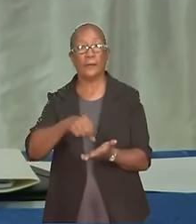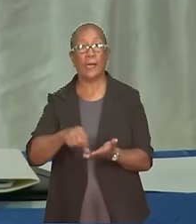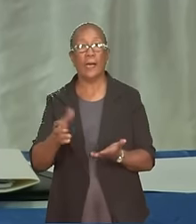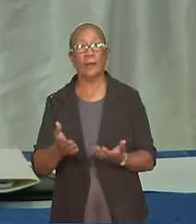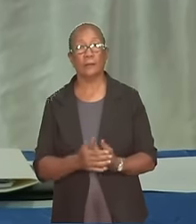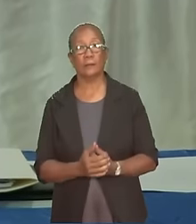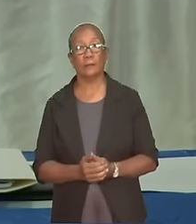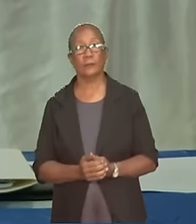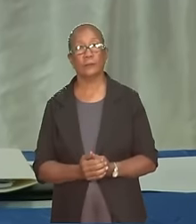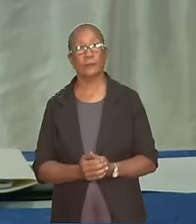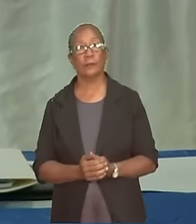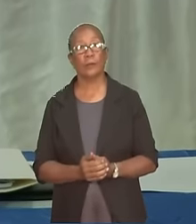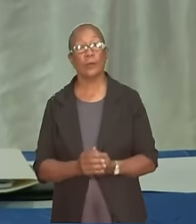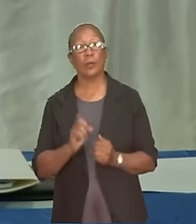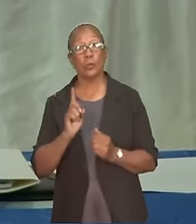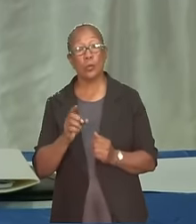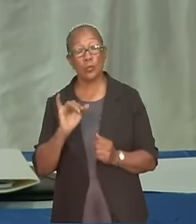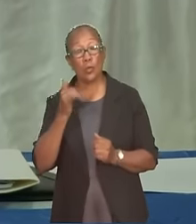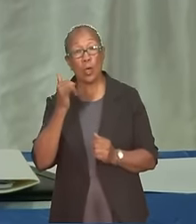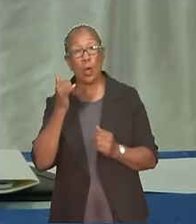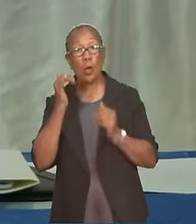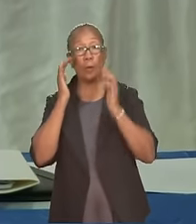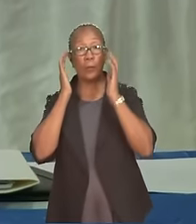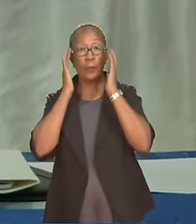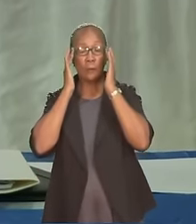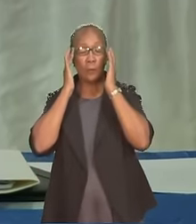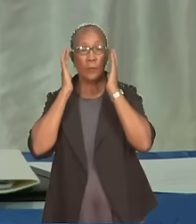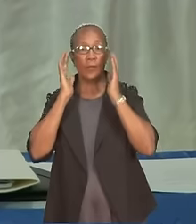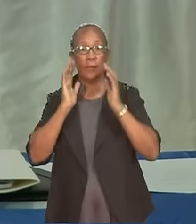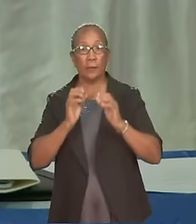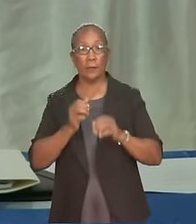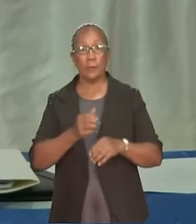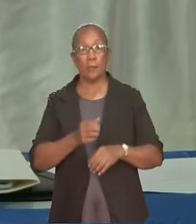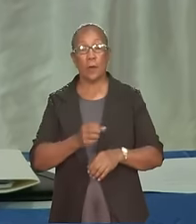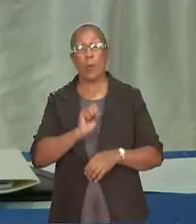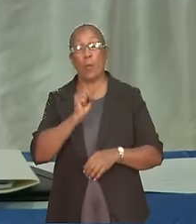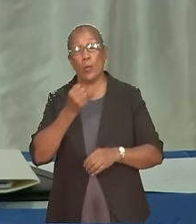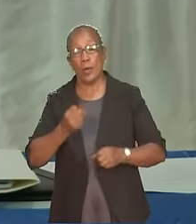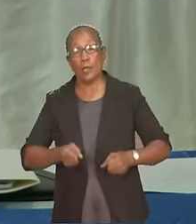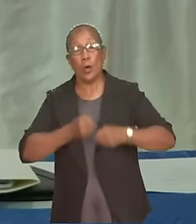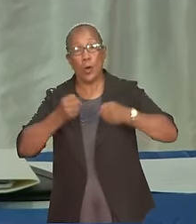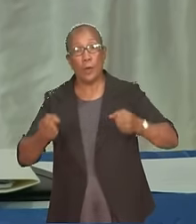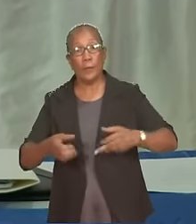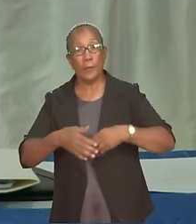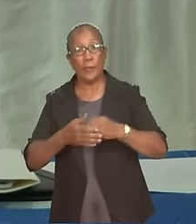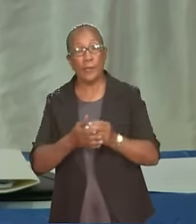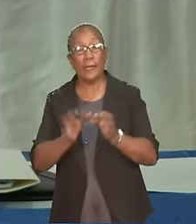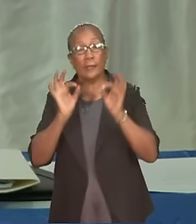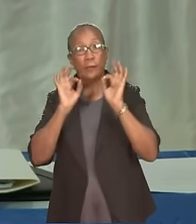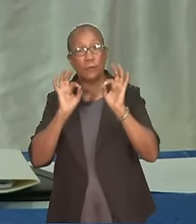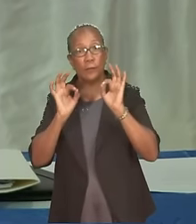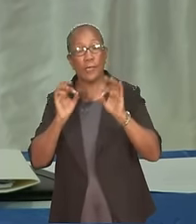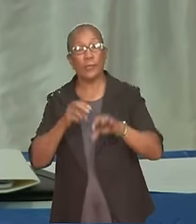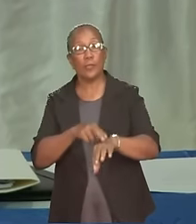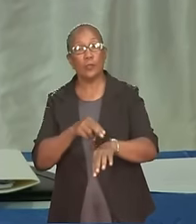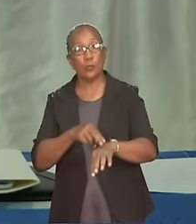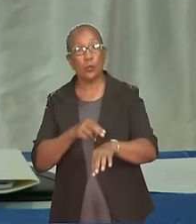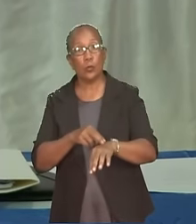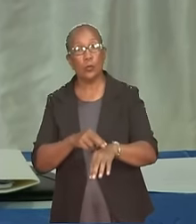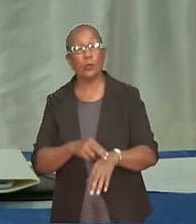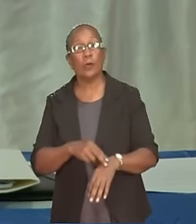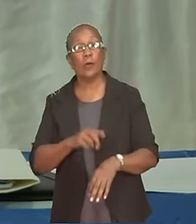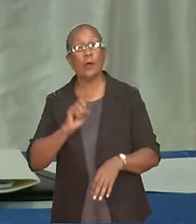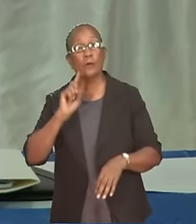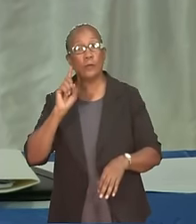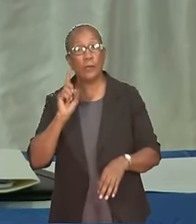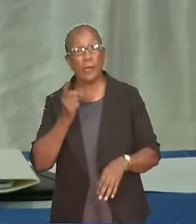Zo? Dus inderdaad, een zware reorganisatie is nodig. Meer effectiviteit is nodig. En dat geldt ook voor economische